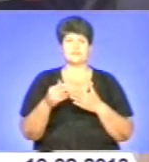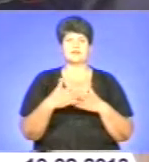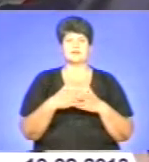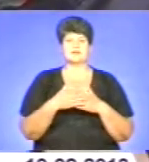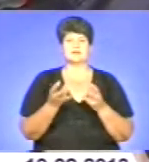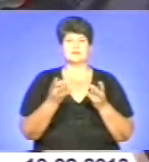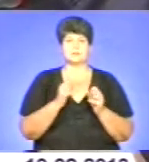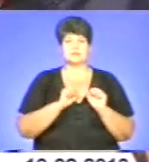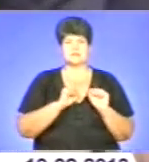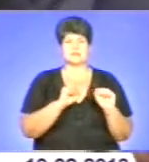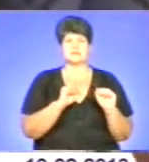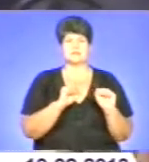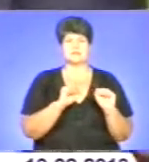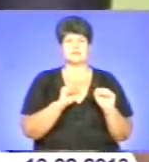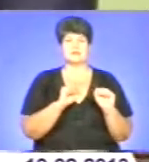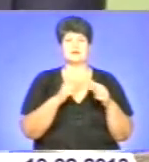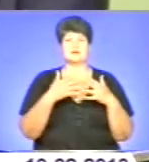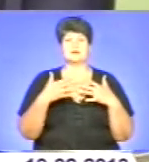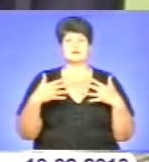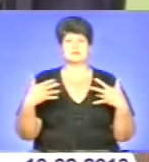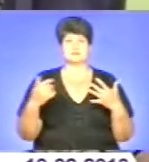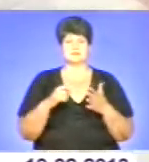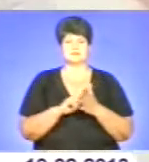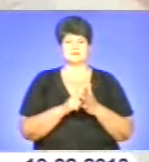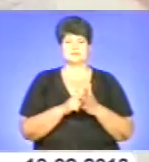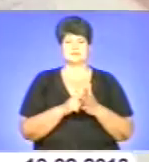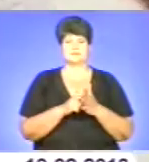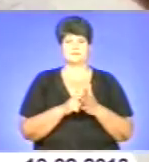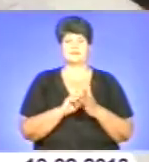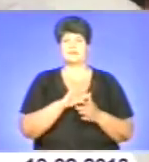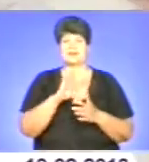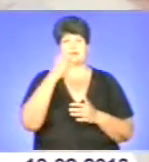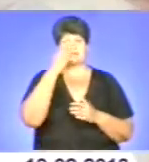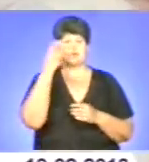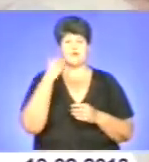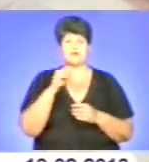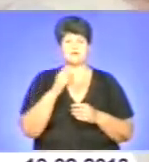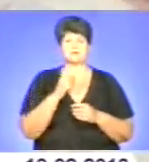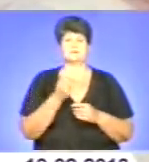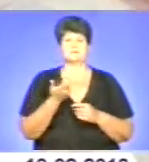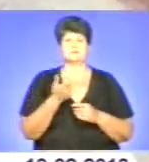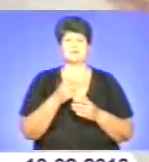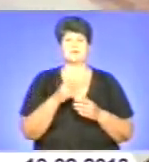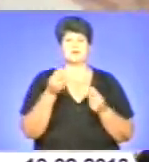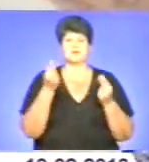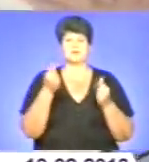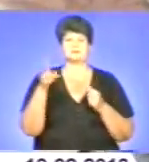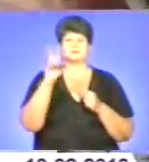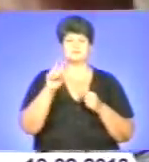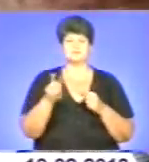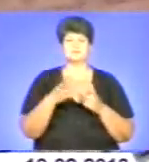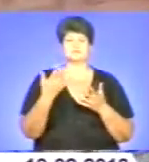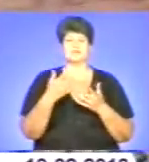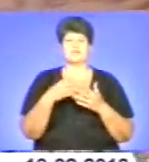захистити свої різними типами занків і не забувайте заощаджену валюту золоті вироби та цінні